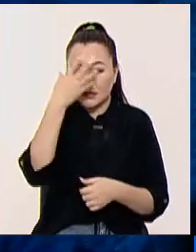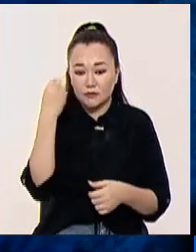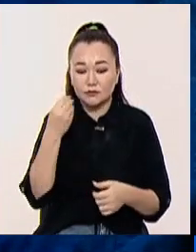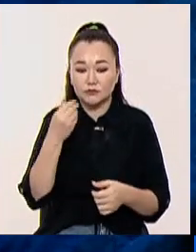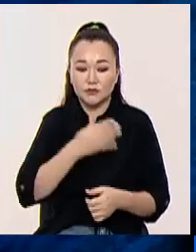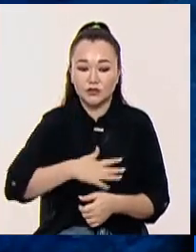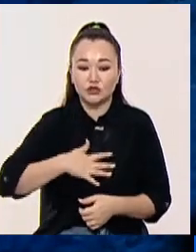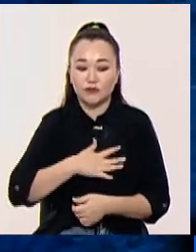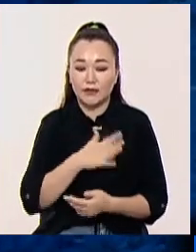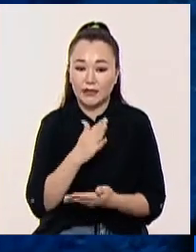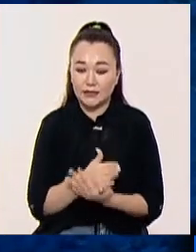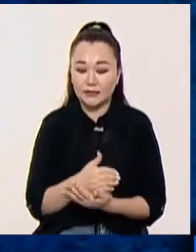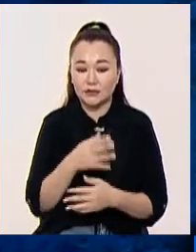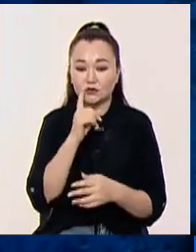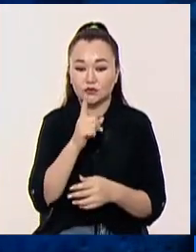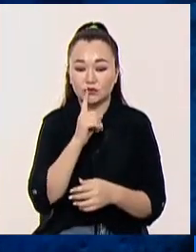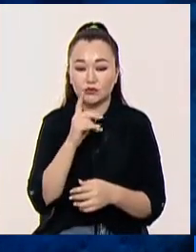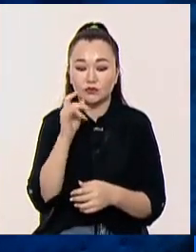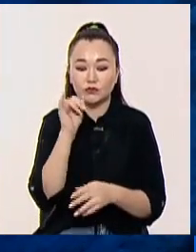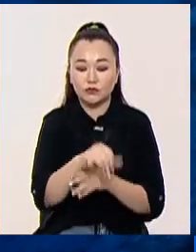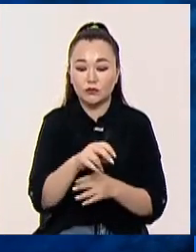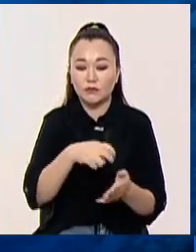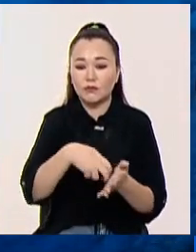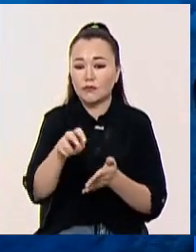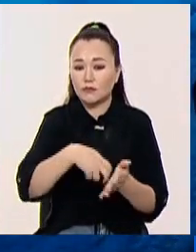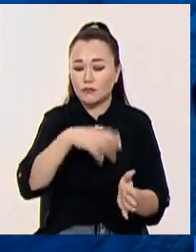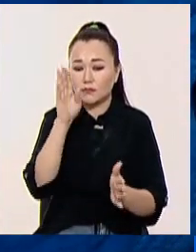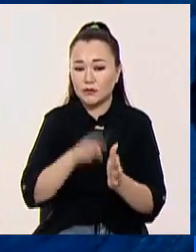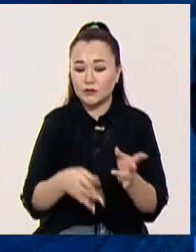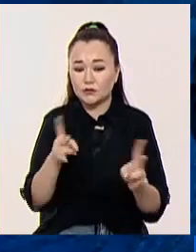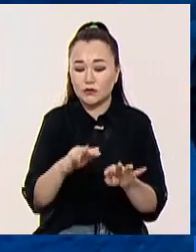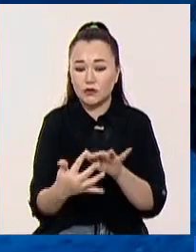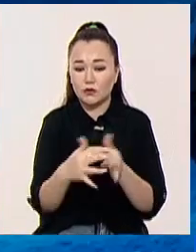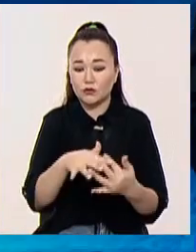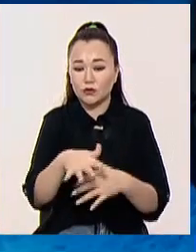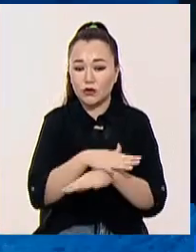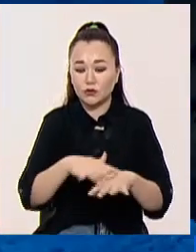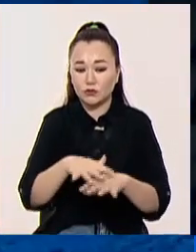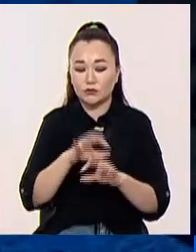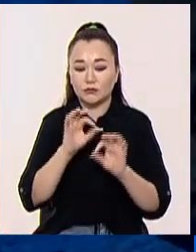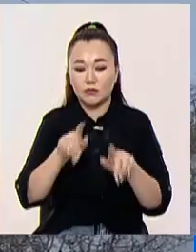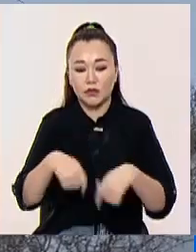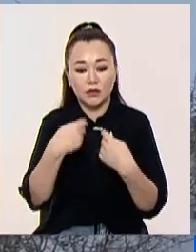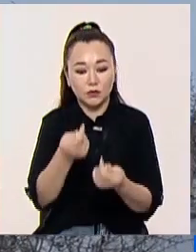деп алаңдайды. Тілшіміз Нұрадин Рахай хат хабарсыз қалған ауыл халқының сәлемін жеткізеді.